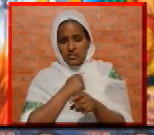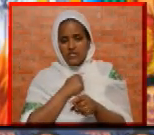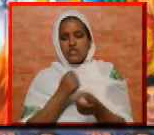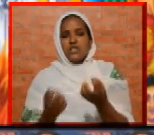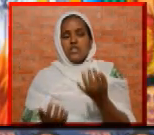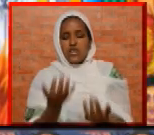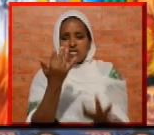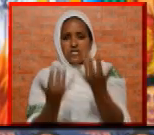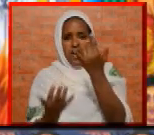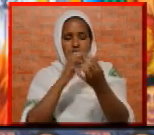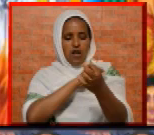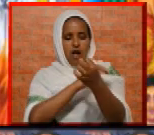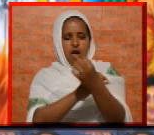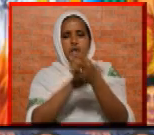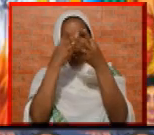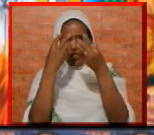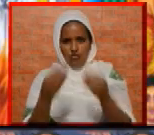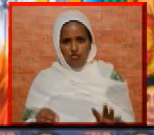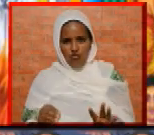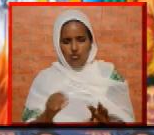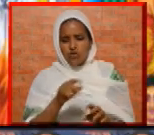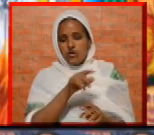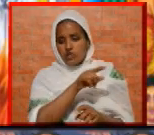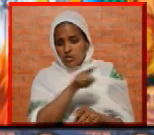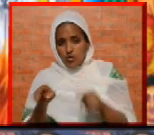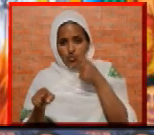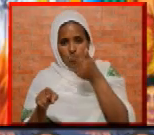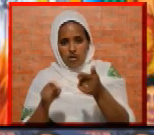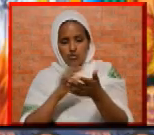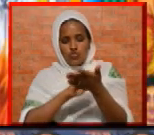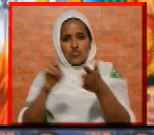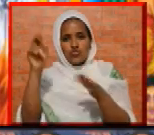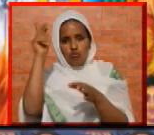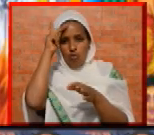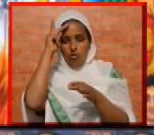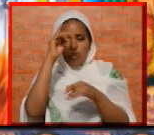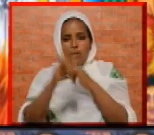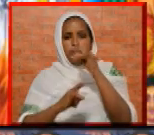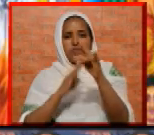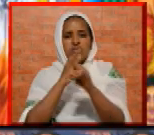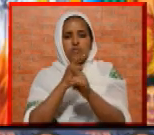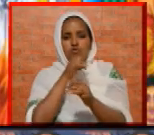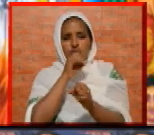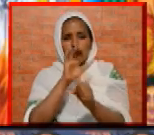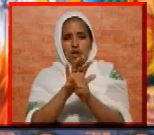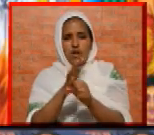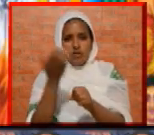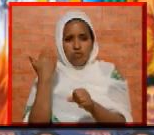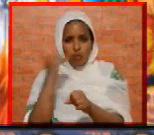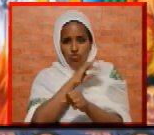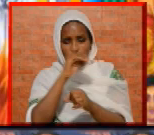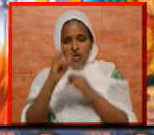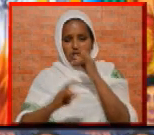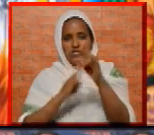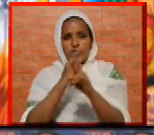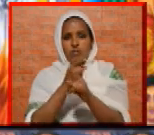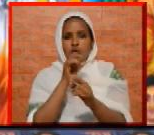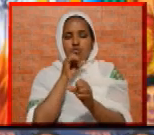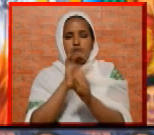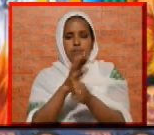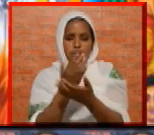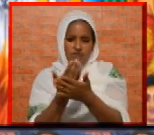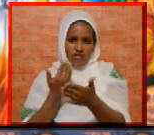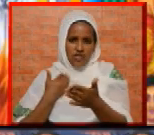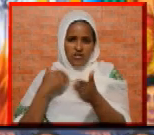በእምነት የእሳትን ኃይል አጠፉ ይለናል። እነሱ ያላቸው ቅዱስ ጳውሎስ በዘመነ ብሉይ ኪዳን የነበሩትንና ከዘመነ